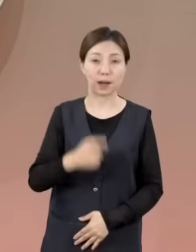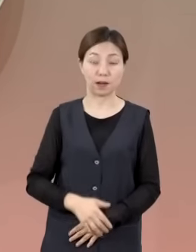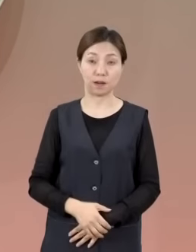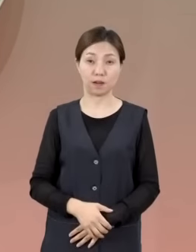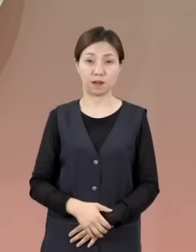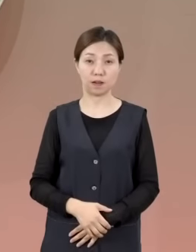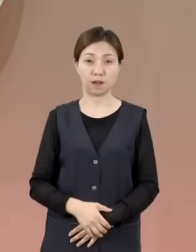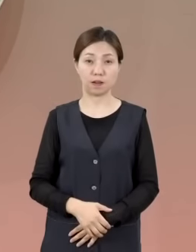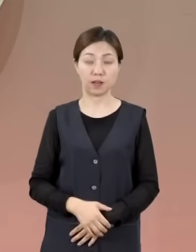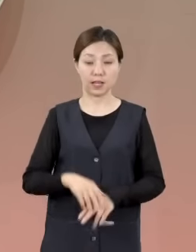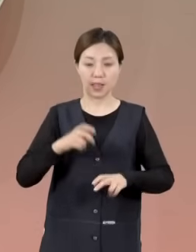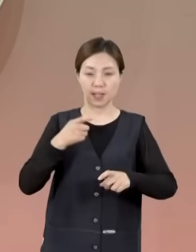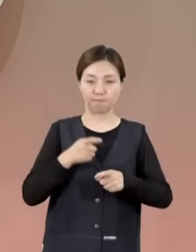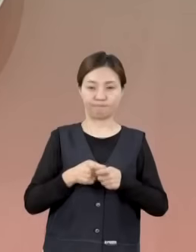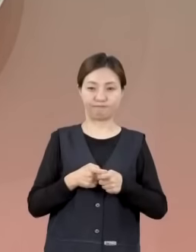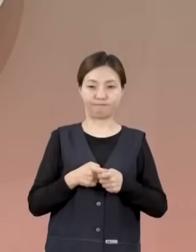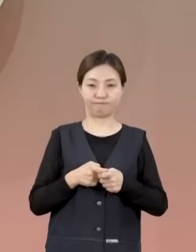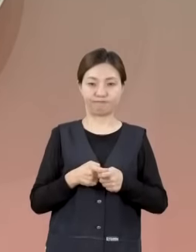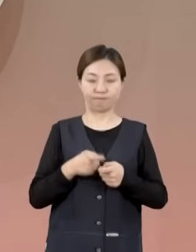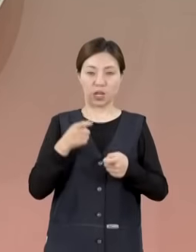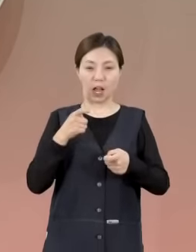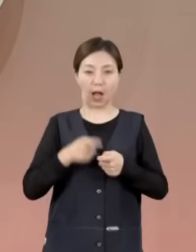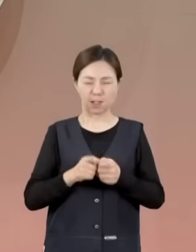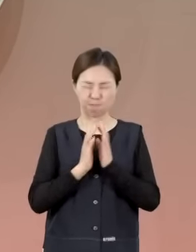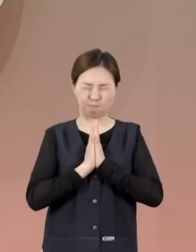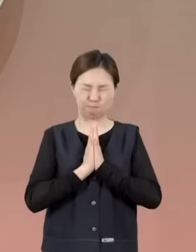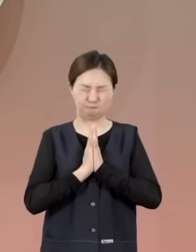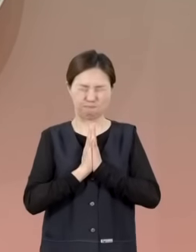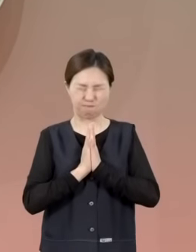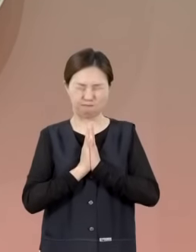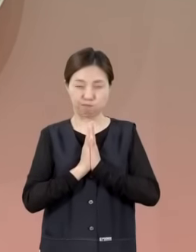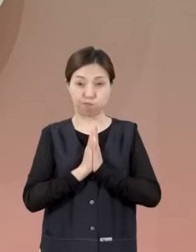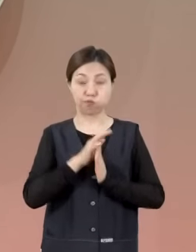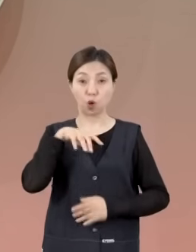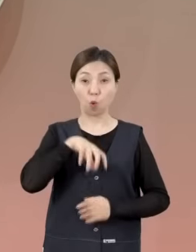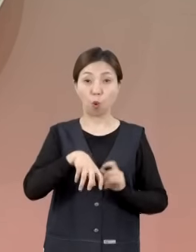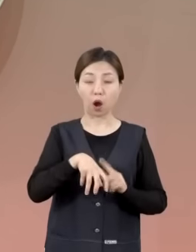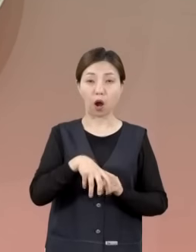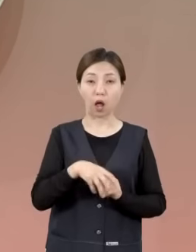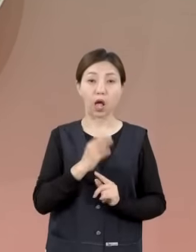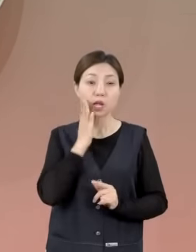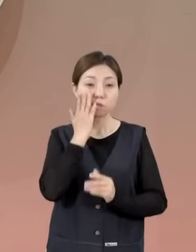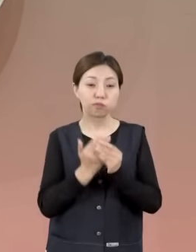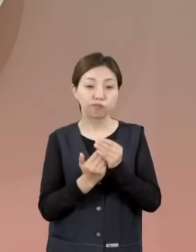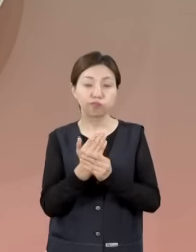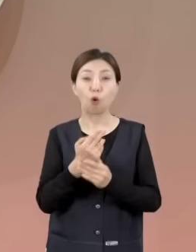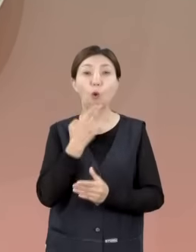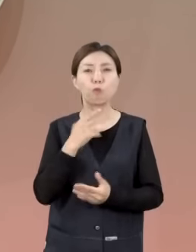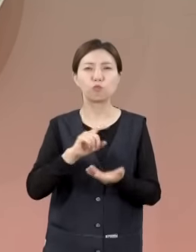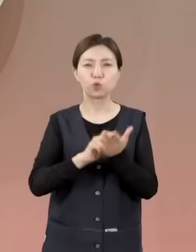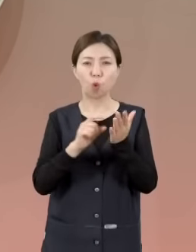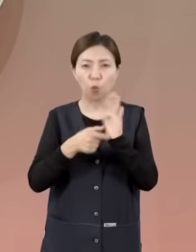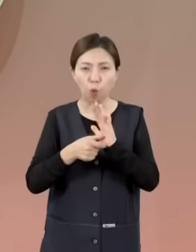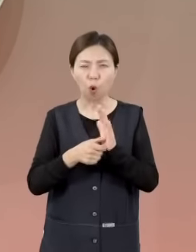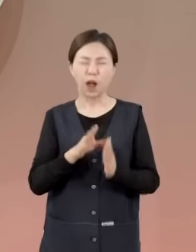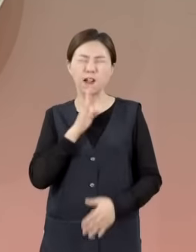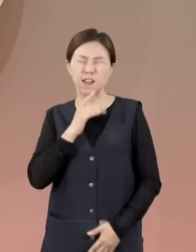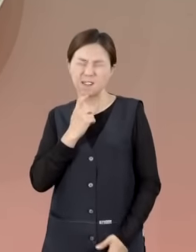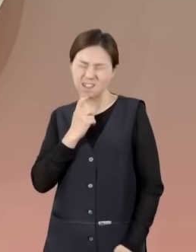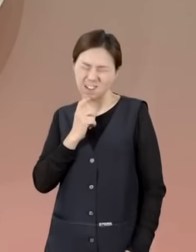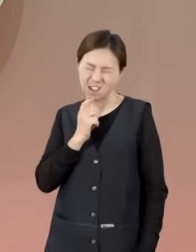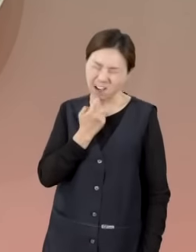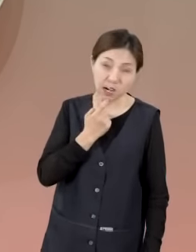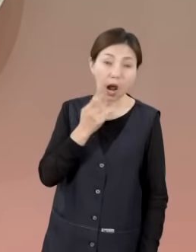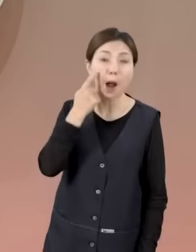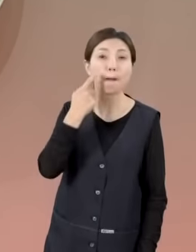짧게 기도하더라 기도한 그 앉은 자리에 풀이 안 날 정도로 한번 독하게 한번 기도해 봐라라고